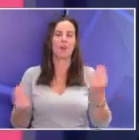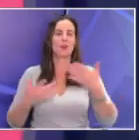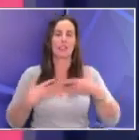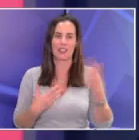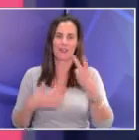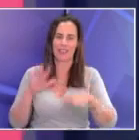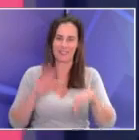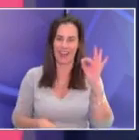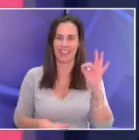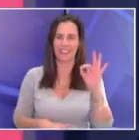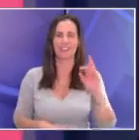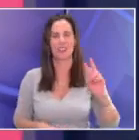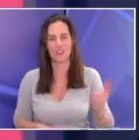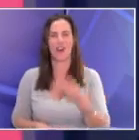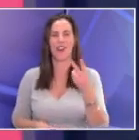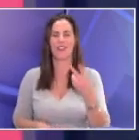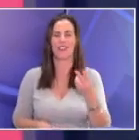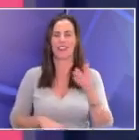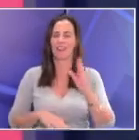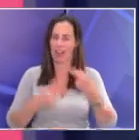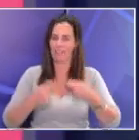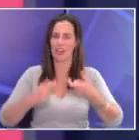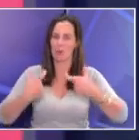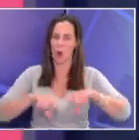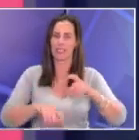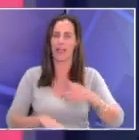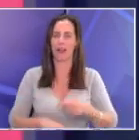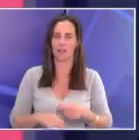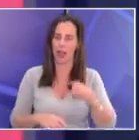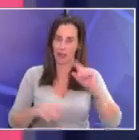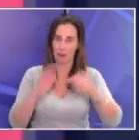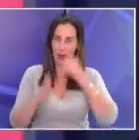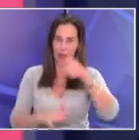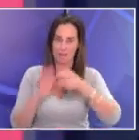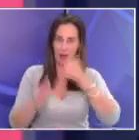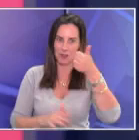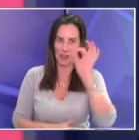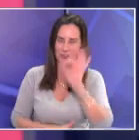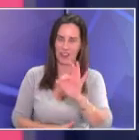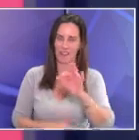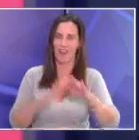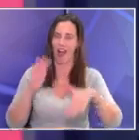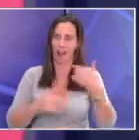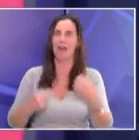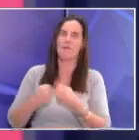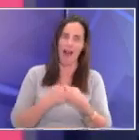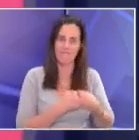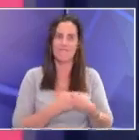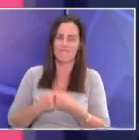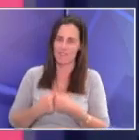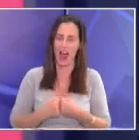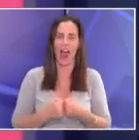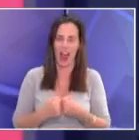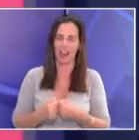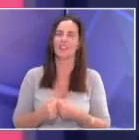שתיכן נבחרתם שוב פעם לכהן כחברות מועצת עירייה. אני פעם ראשונה. לך זו הקדנציה הראשונה, אחרי מאבק שעקבנו